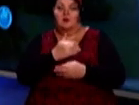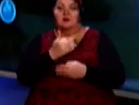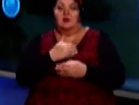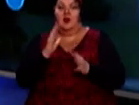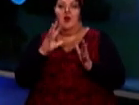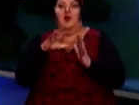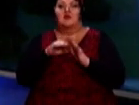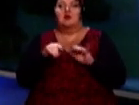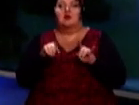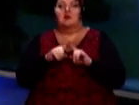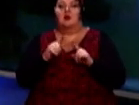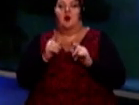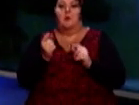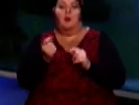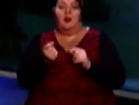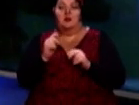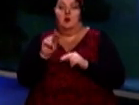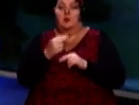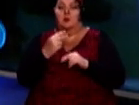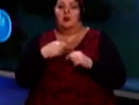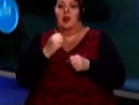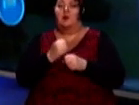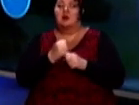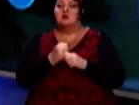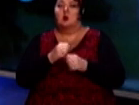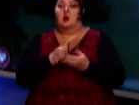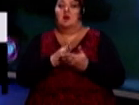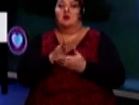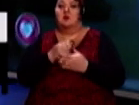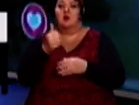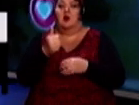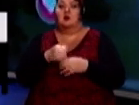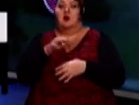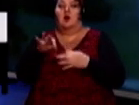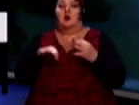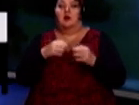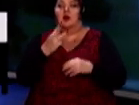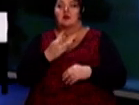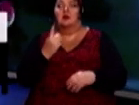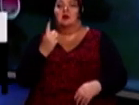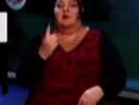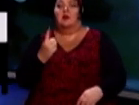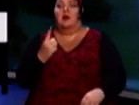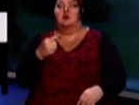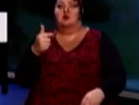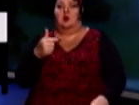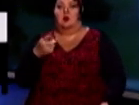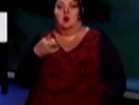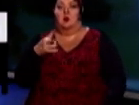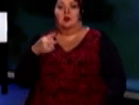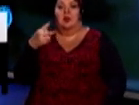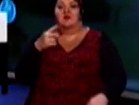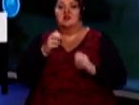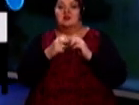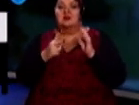внести таку маленьку поправочку. Одразу я працюю на посаді головного архітектора області з 31 грудня 2017 року.